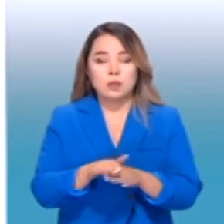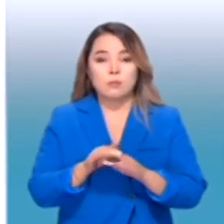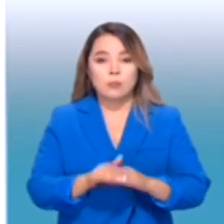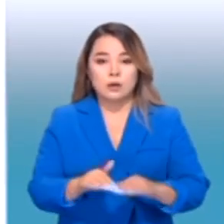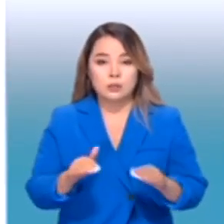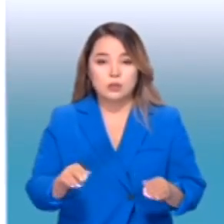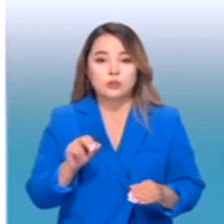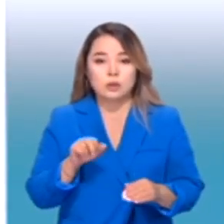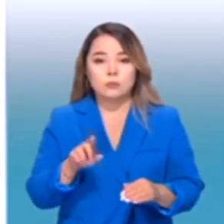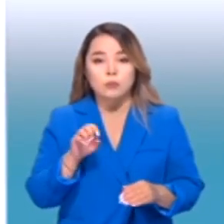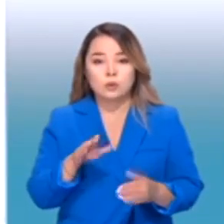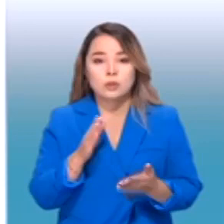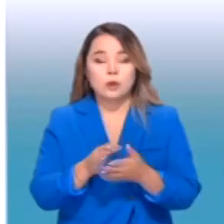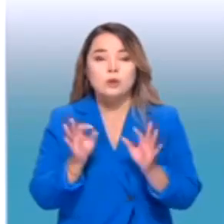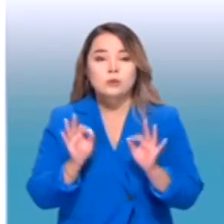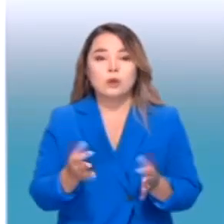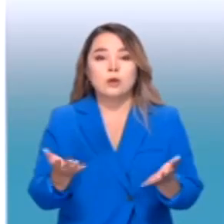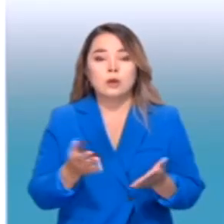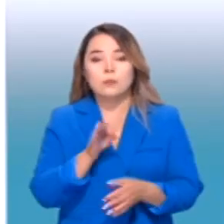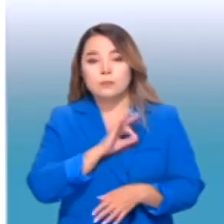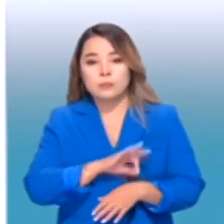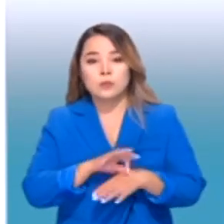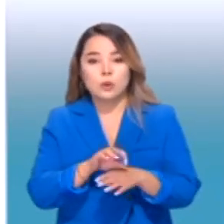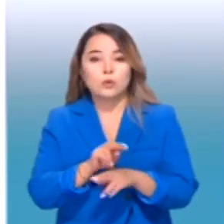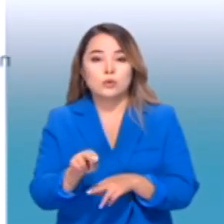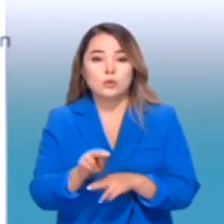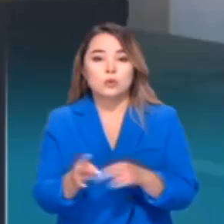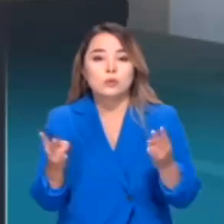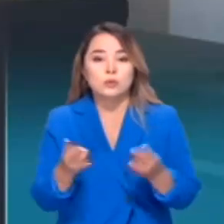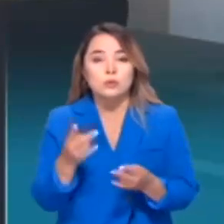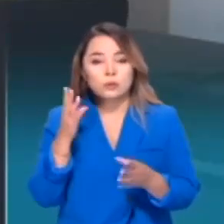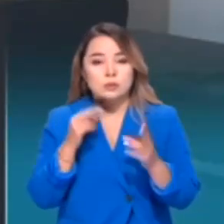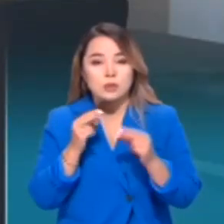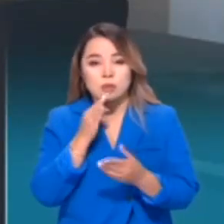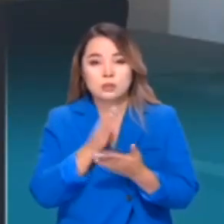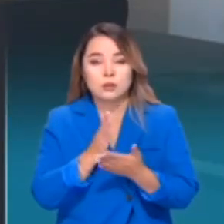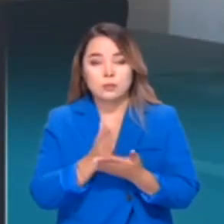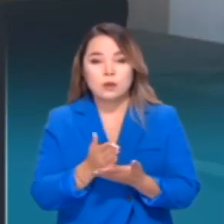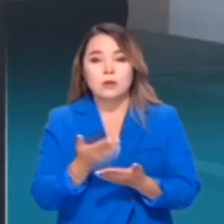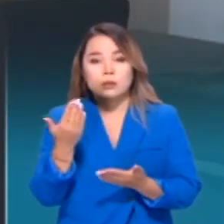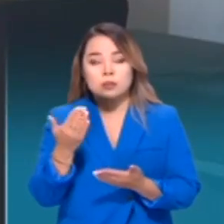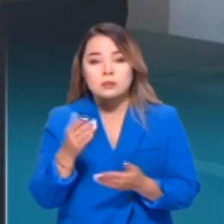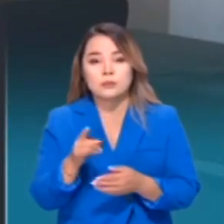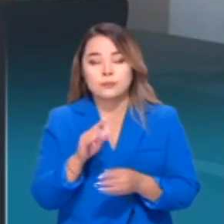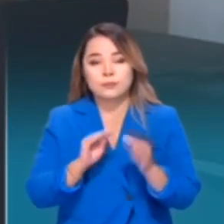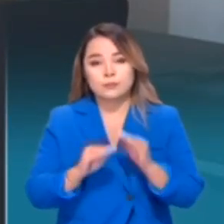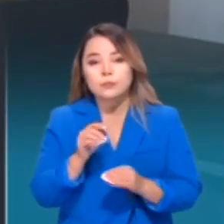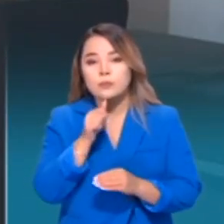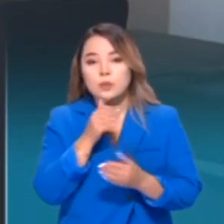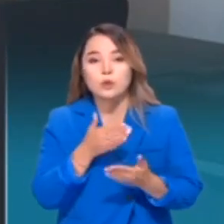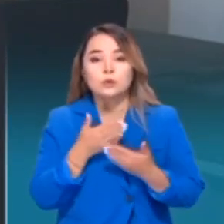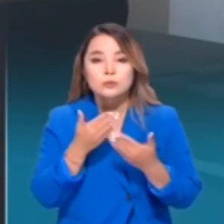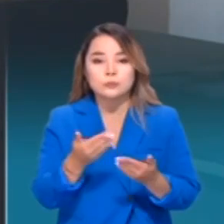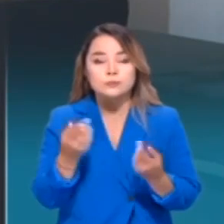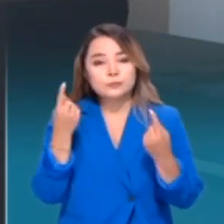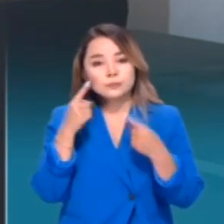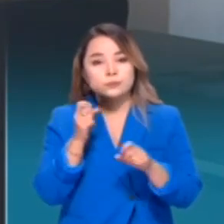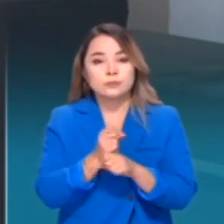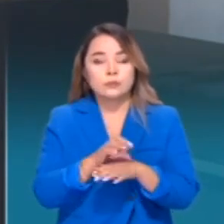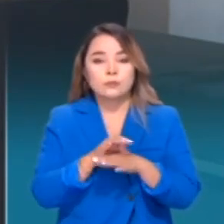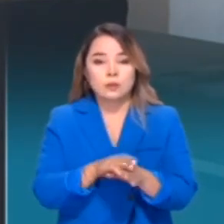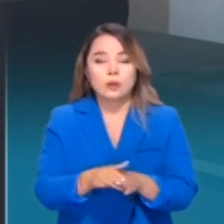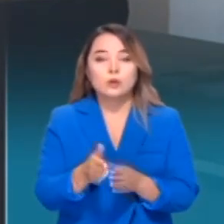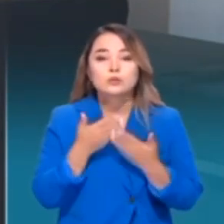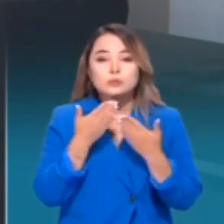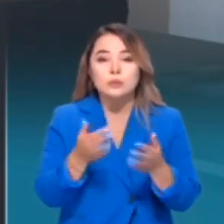балаларға чатботтарды қалай дұрыс пайдалану керек екенін үйрету керек деп санайды. Жасанды интеллектке қалай запрос жасауға болатынды үйрету